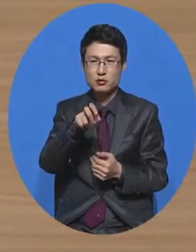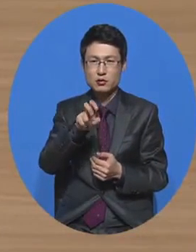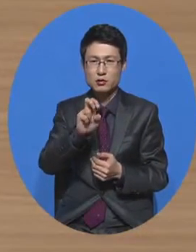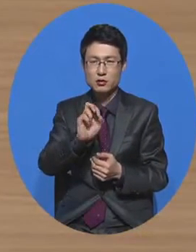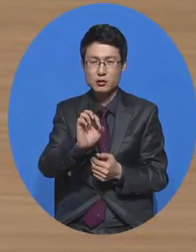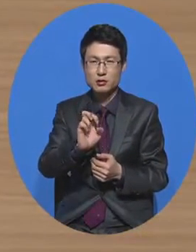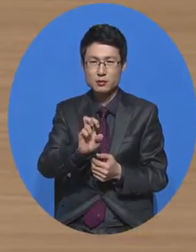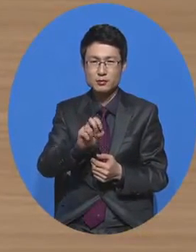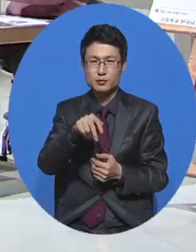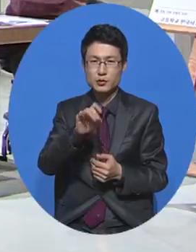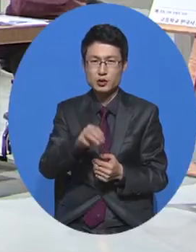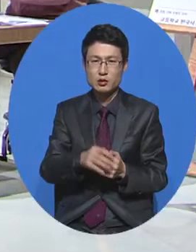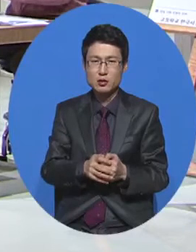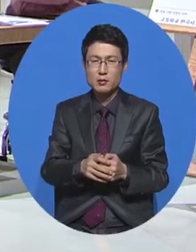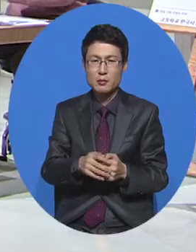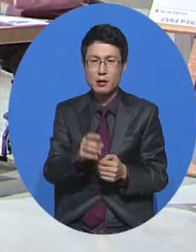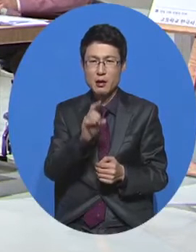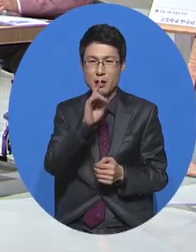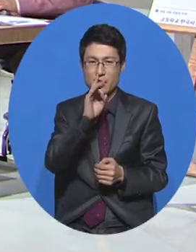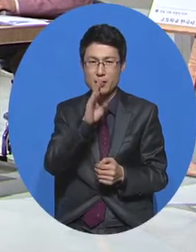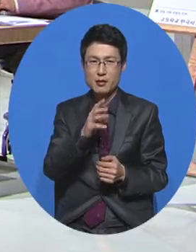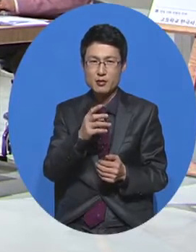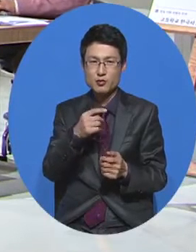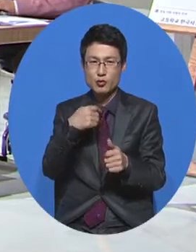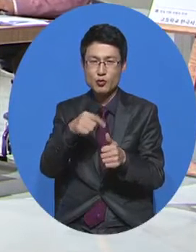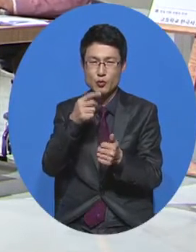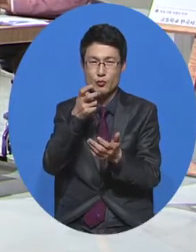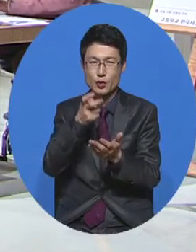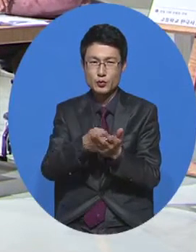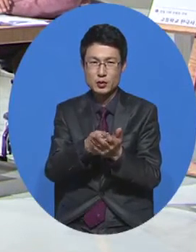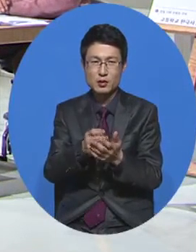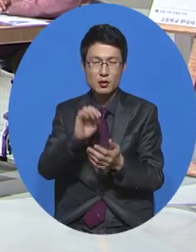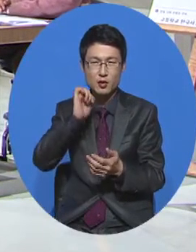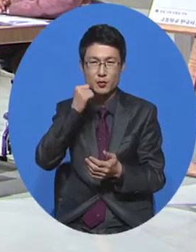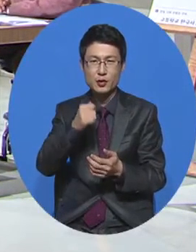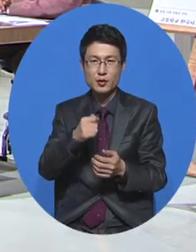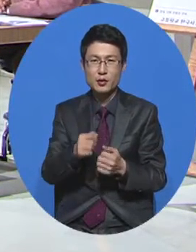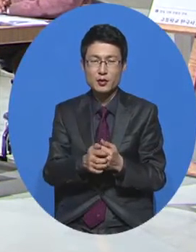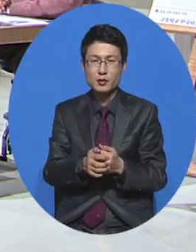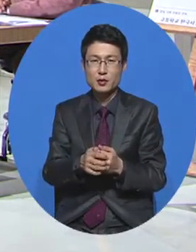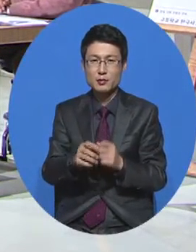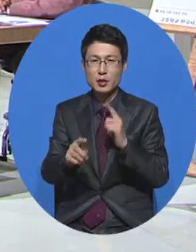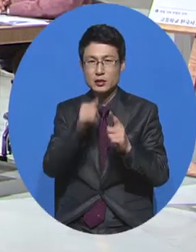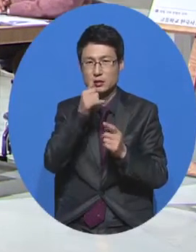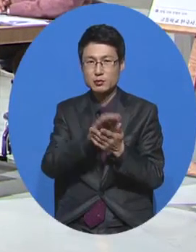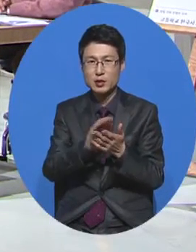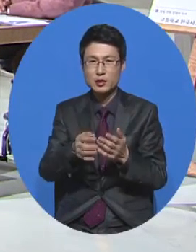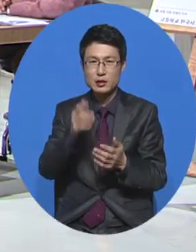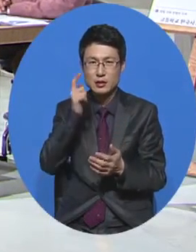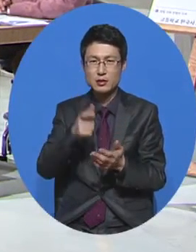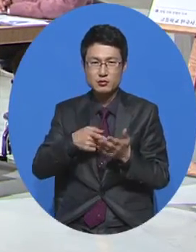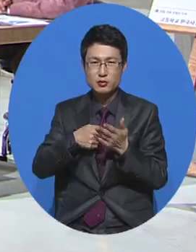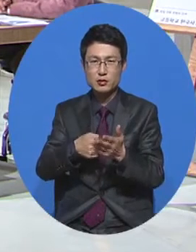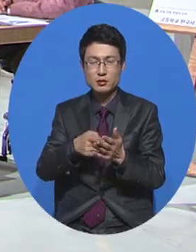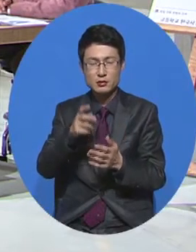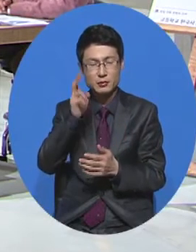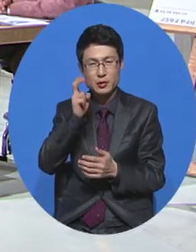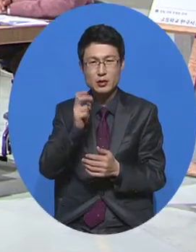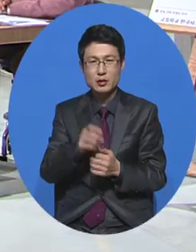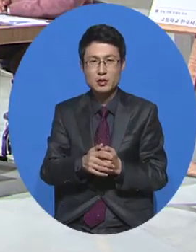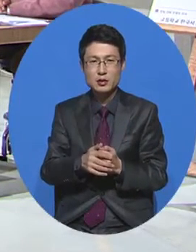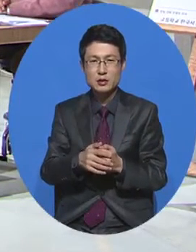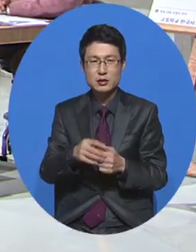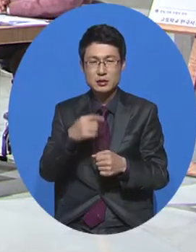불가 어그 그 봅 쌍 어 어렵다 법률상 어렵다 이런 방침이 나온 것 같고요 아마 강행할 것 같은데요 1